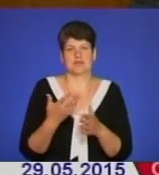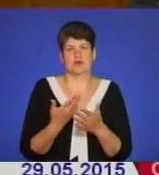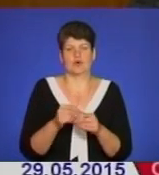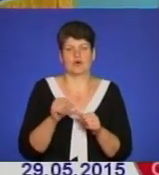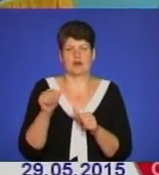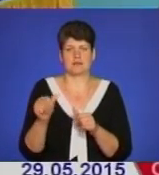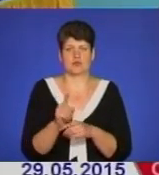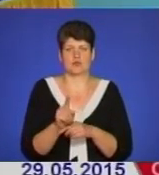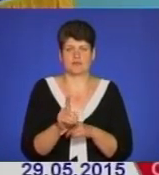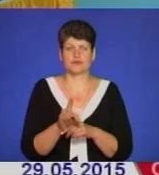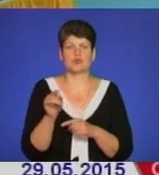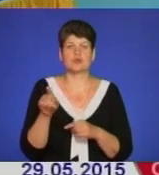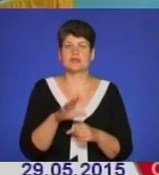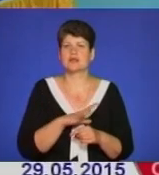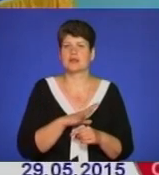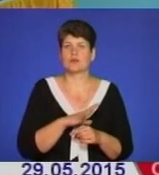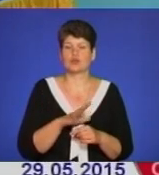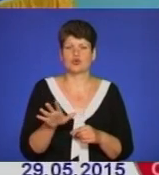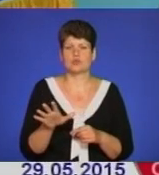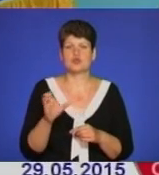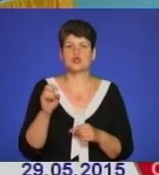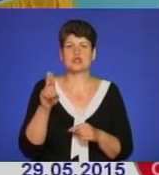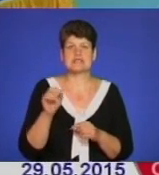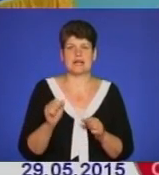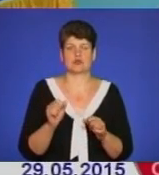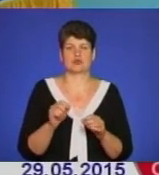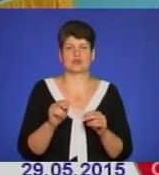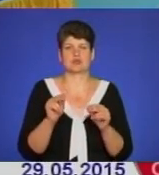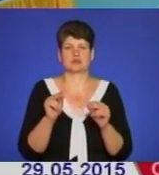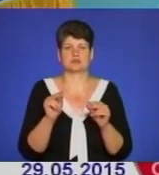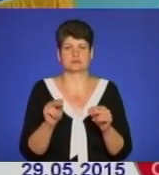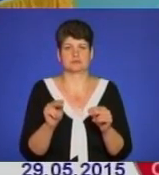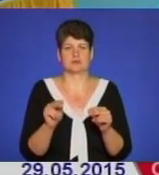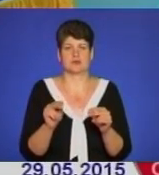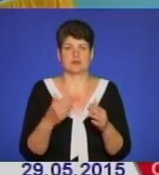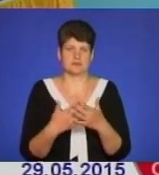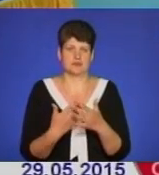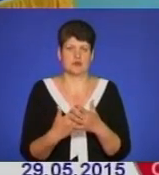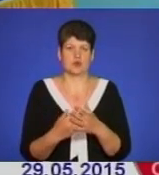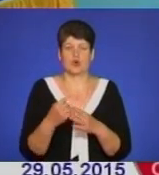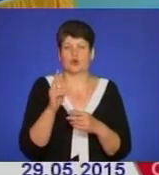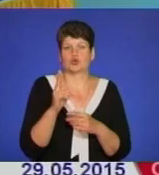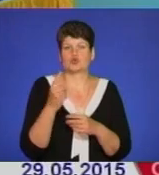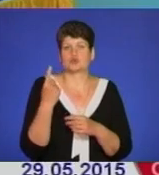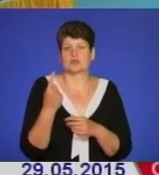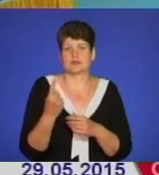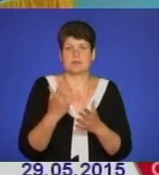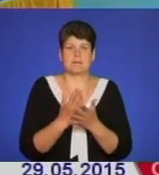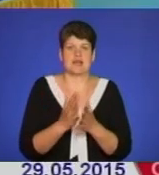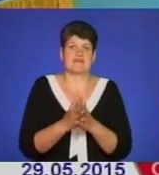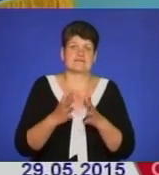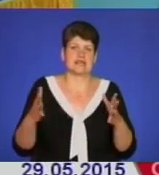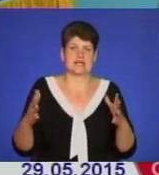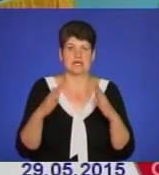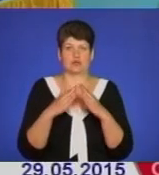нормативи. Тоді б не було б якоїсь соціальної справедливості, так же чи ні? Один хтось має великий будинок,